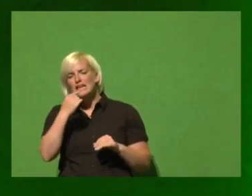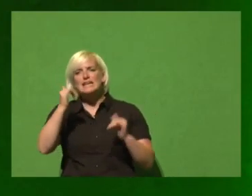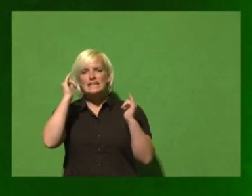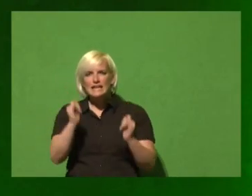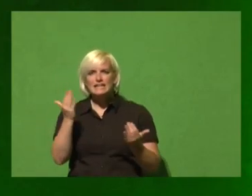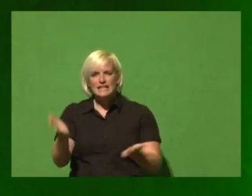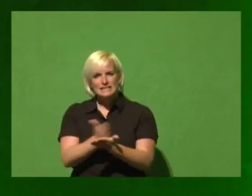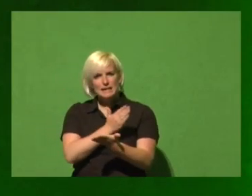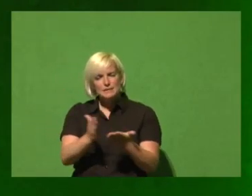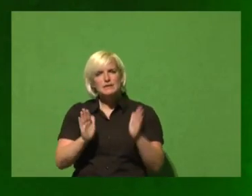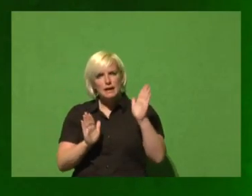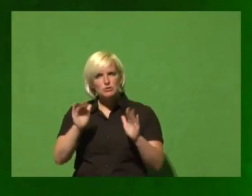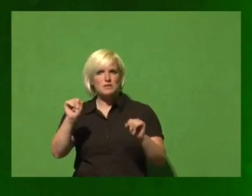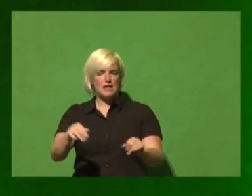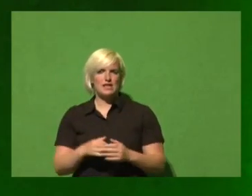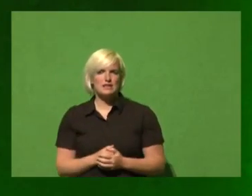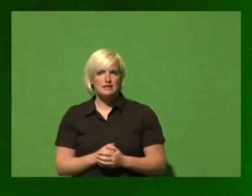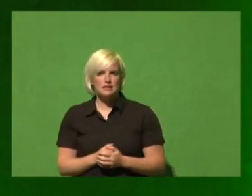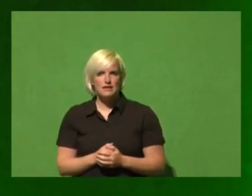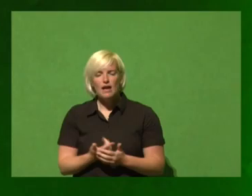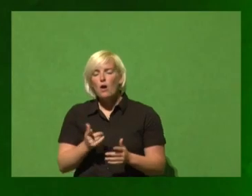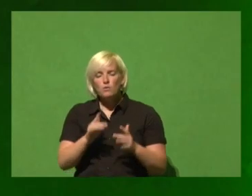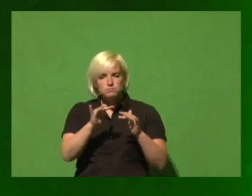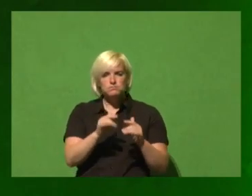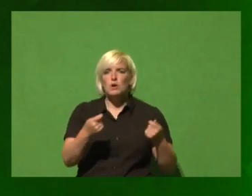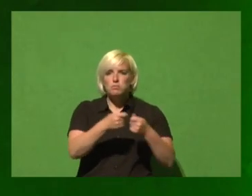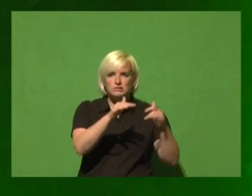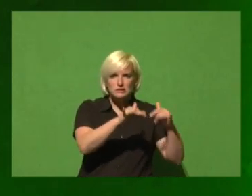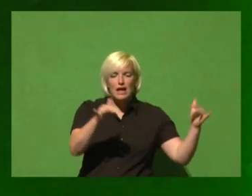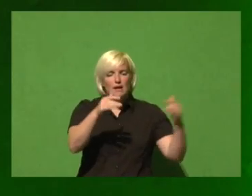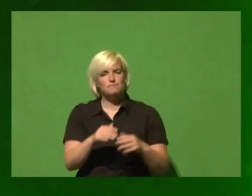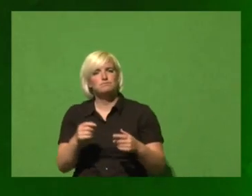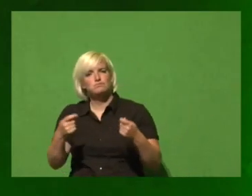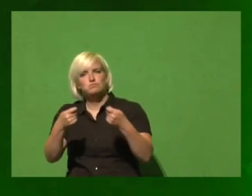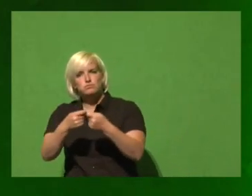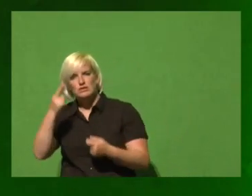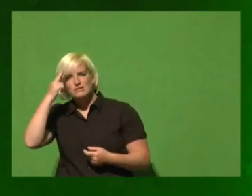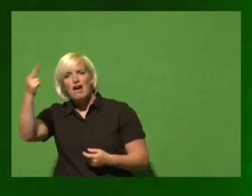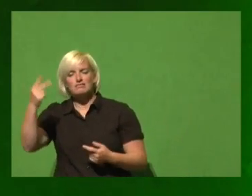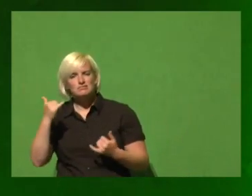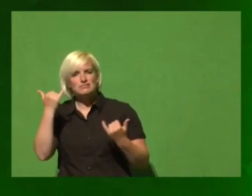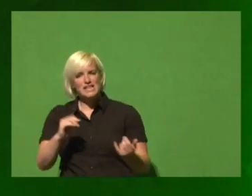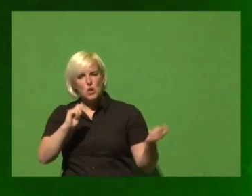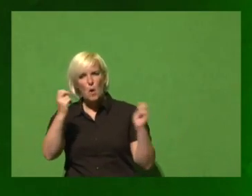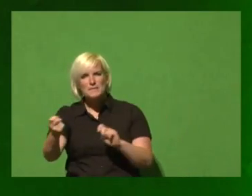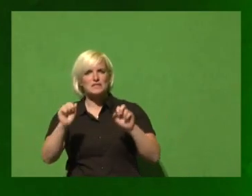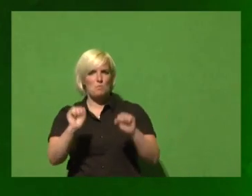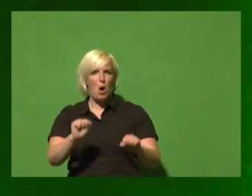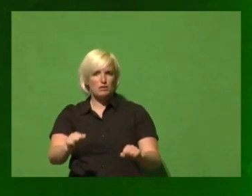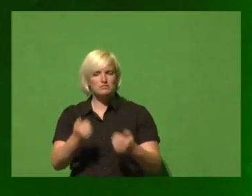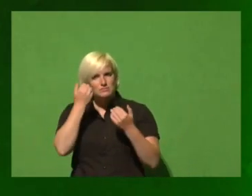die es in der Bevölkerung gibt, im Bundestag, im Bundesrat endlich wirksam werden kann.